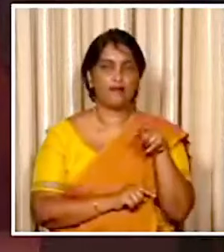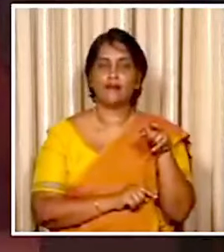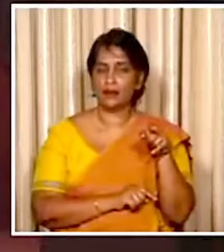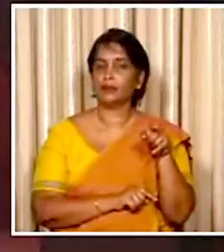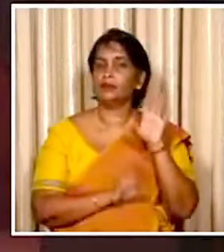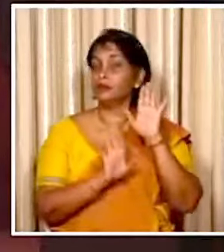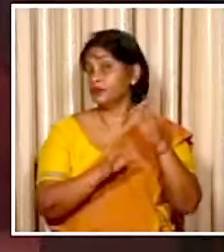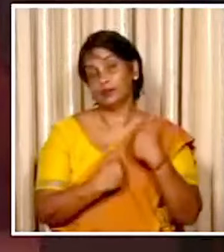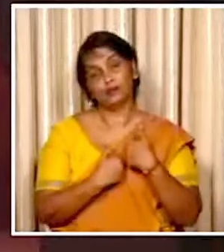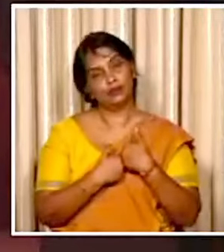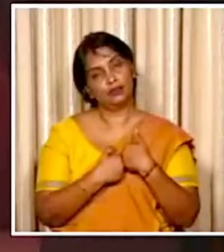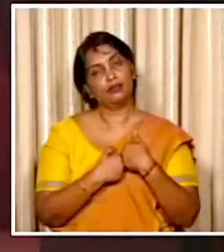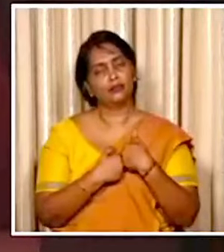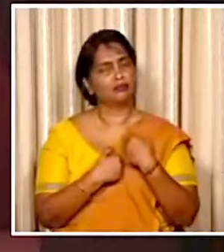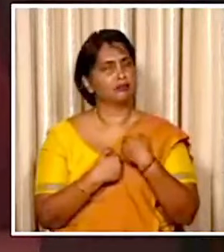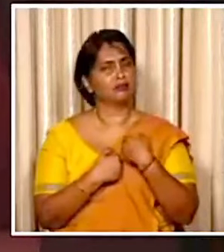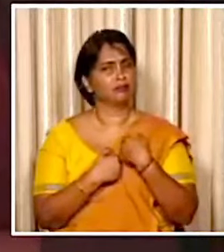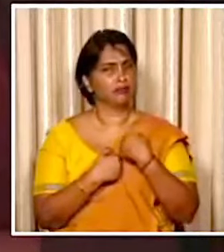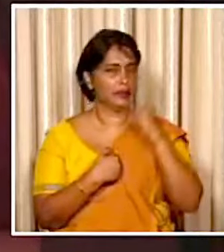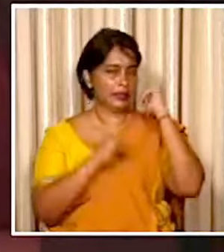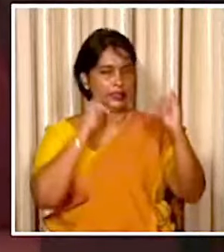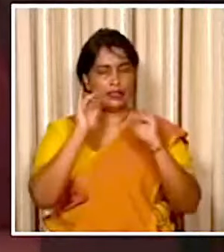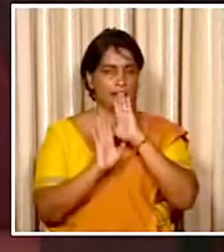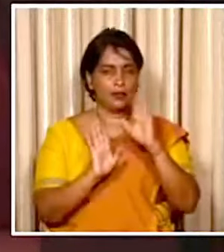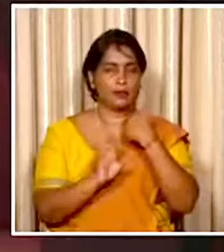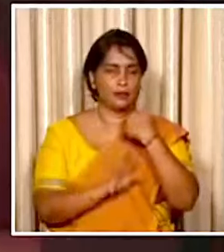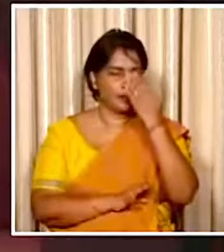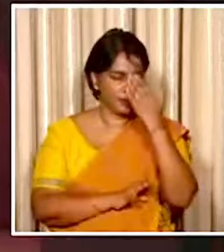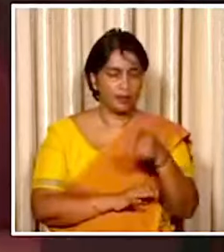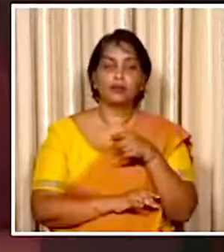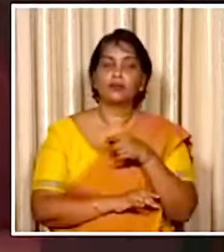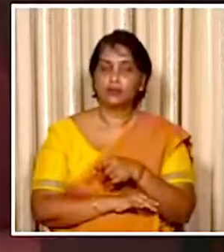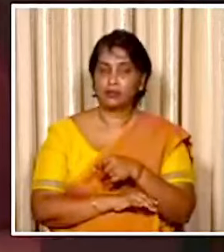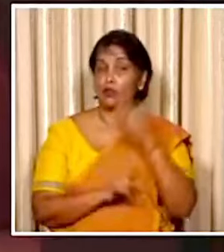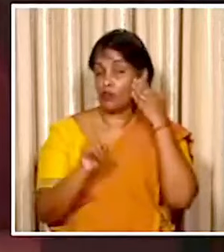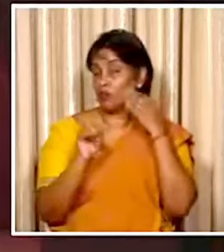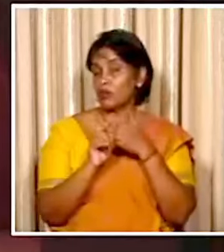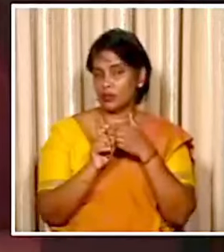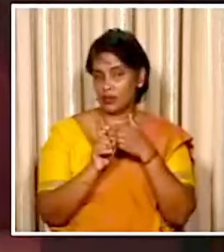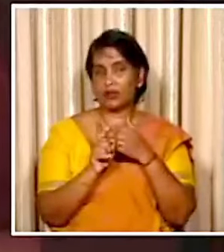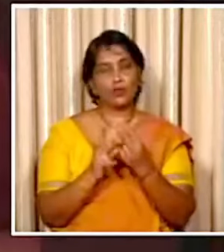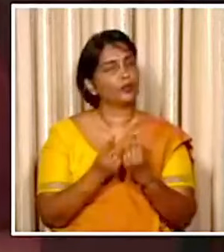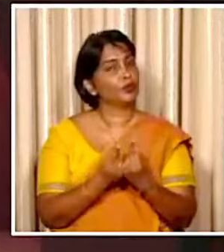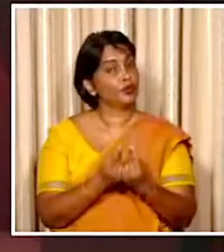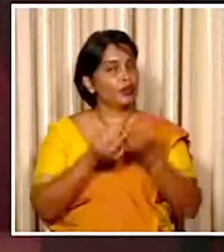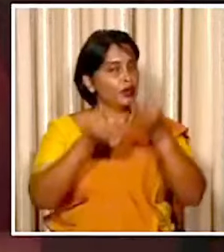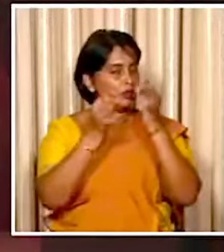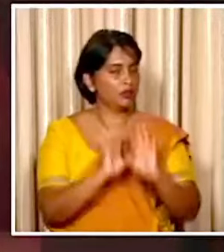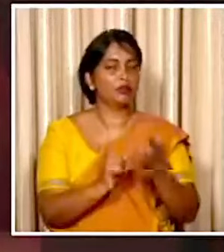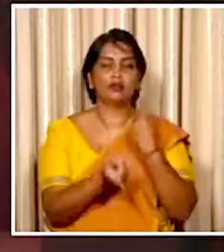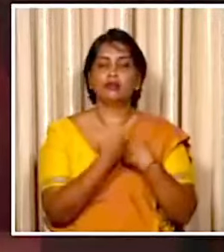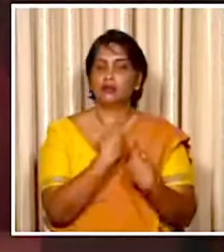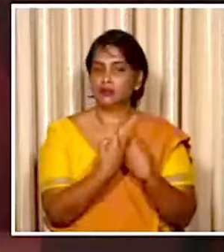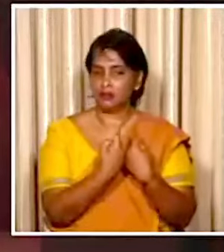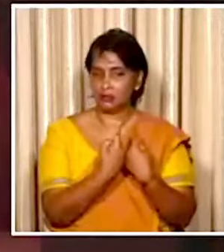ඉතින් මම චෝදනා කරන්නට යන්නේ නැහැ. කරුණා කරලා මේක පිළිබඳව වහාම විධිමත්